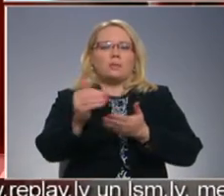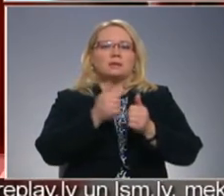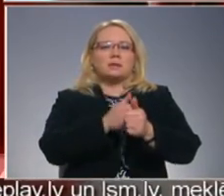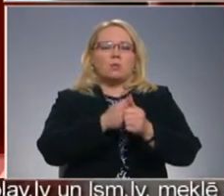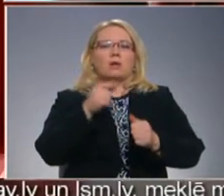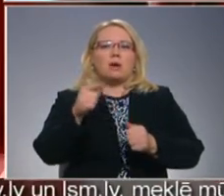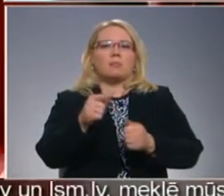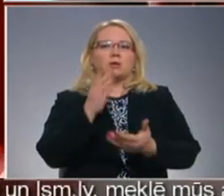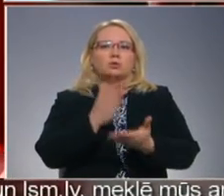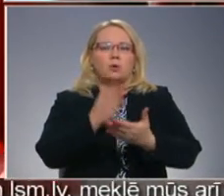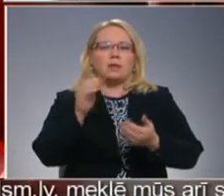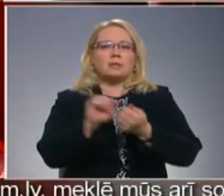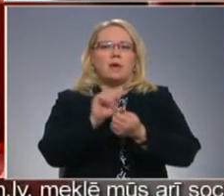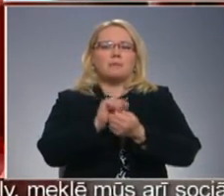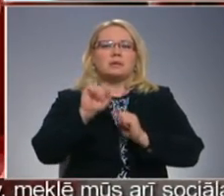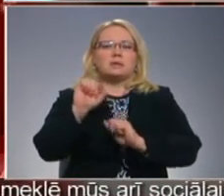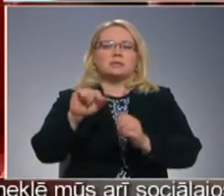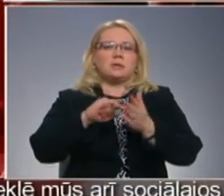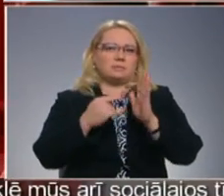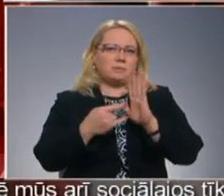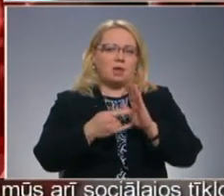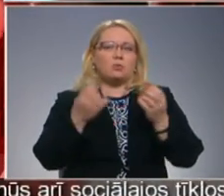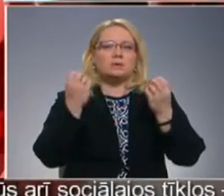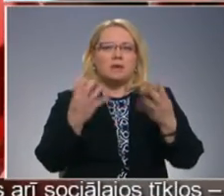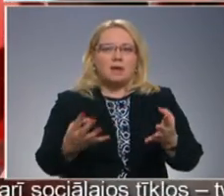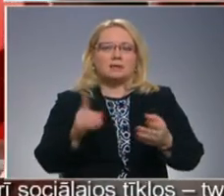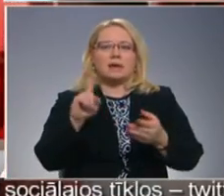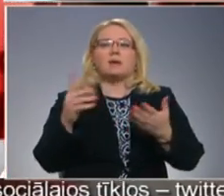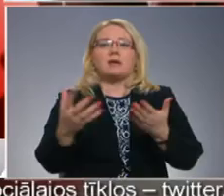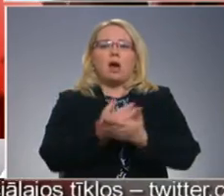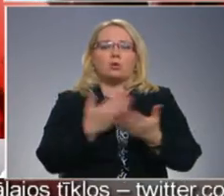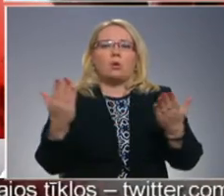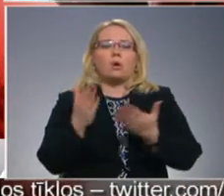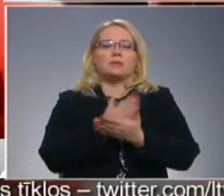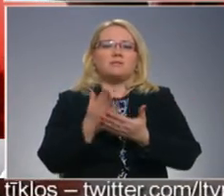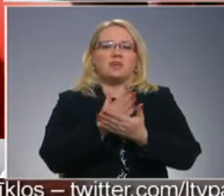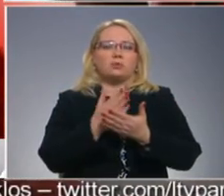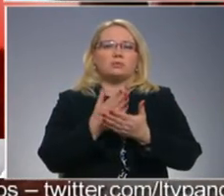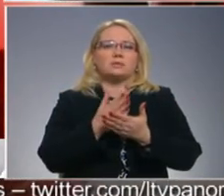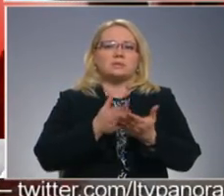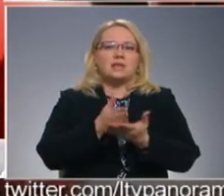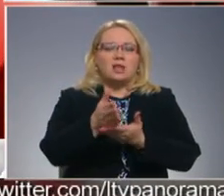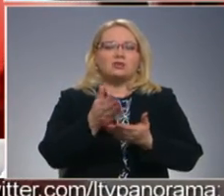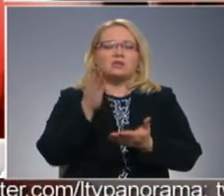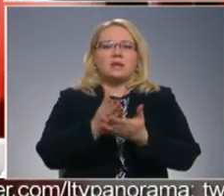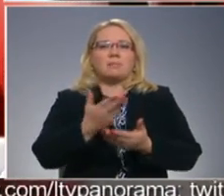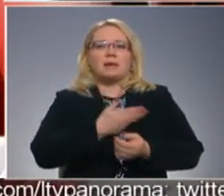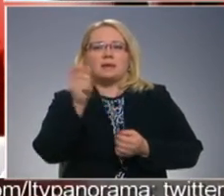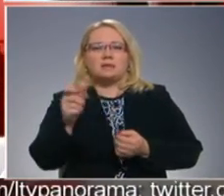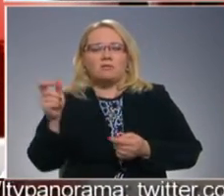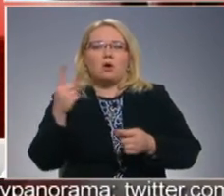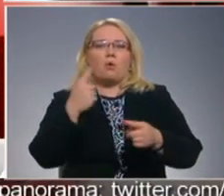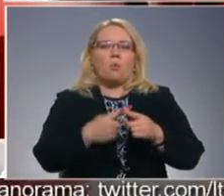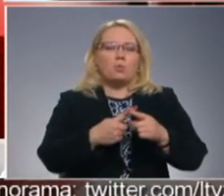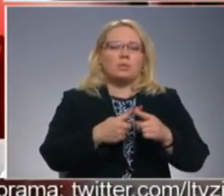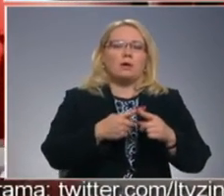kas notiek ar šo dabas aizsardzības plānu, jo, protams, ka ir skaidrs, ka ir jāatrod kāds vidusceļš starp iedzīvotāju tiesībām saimniekot savā zemē